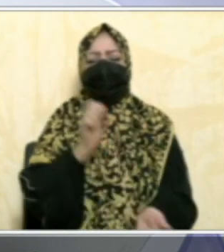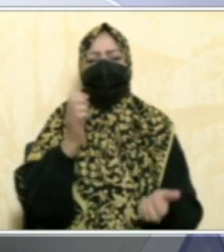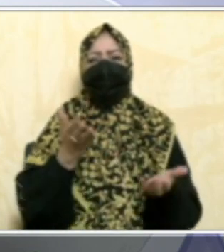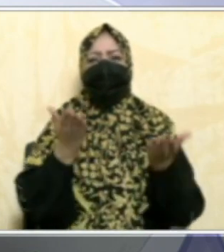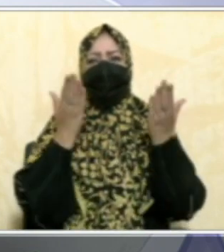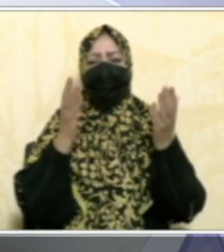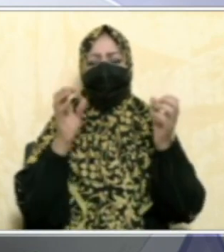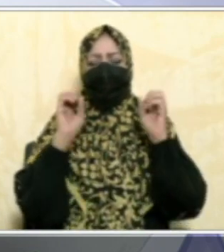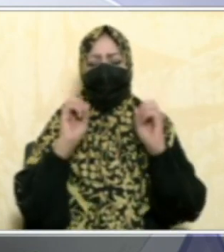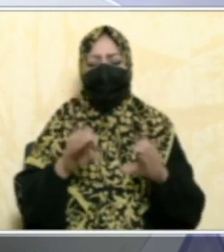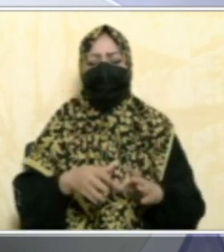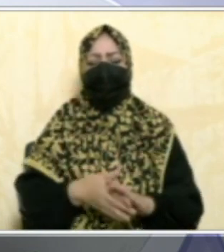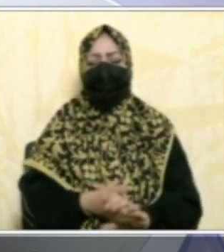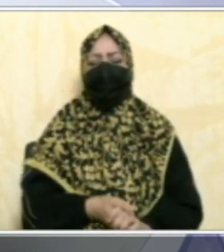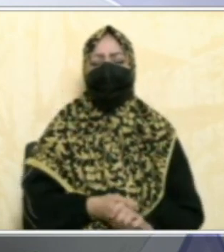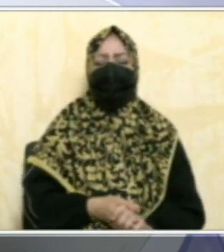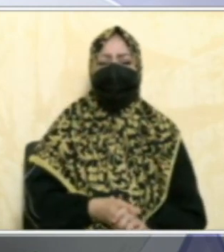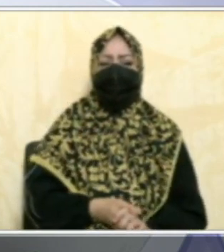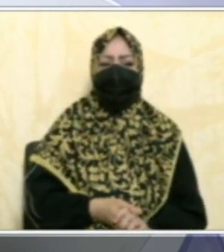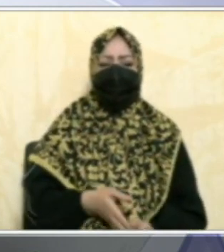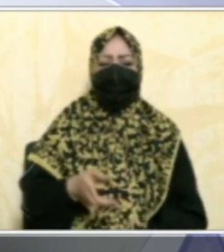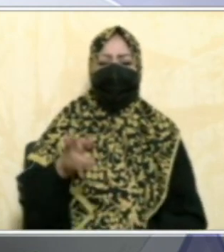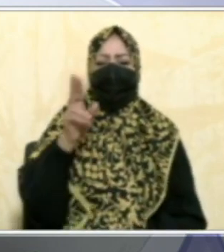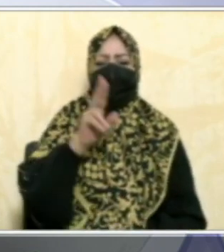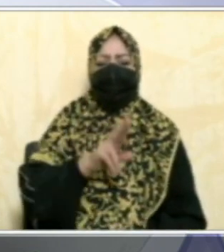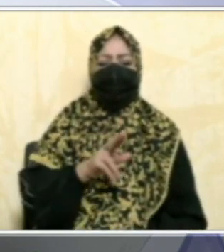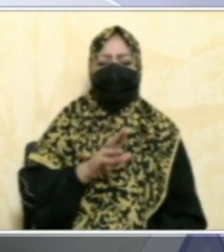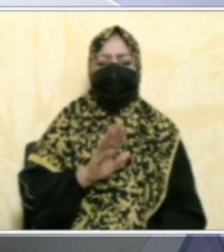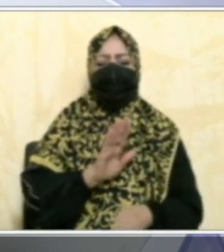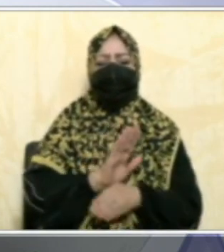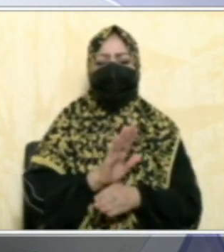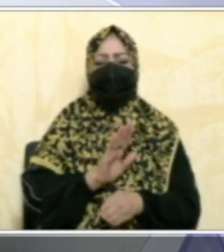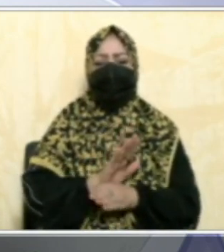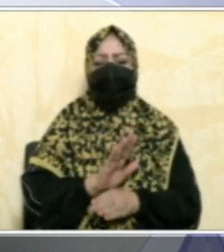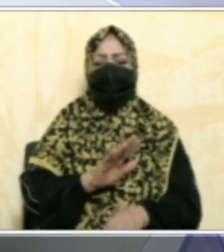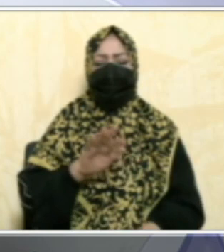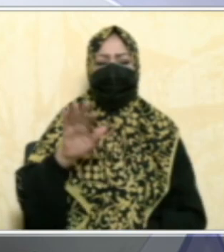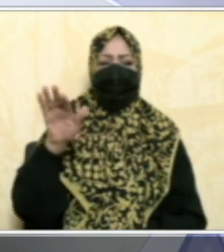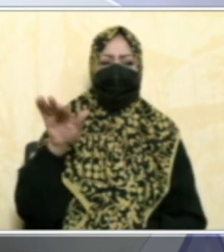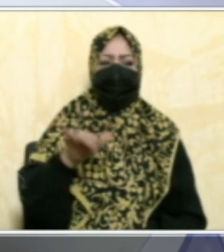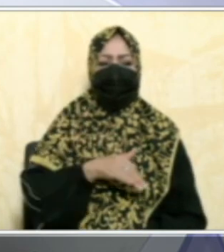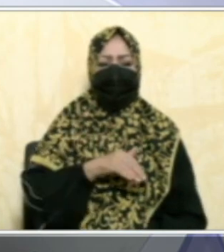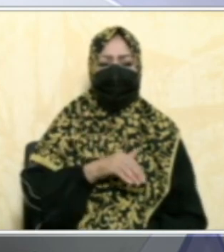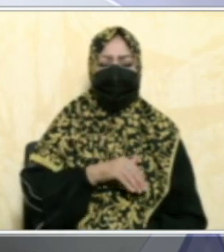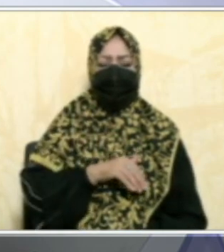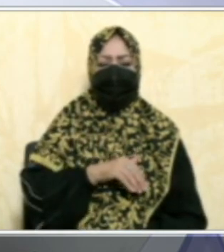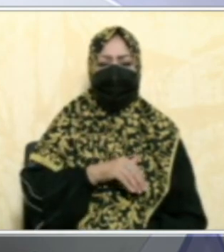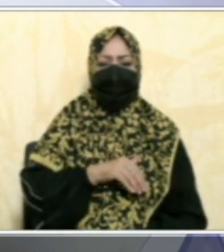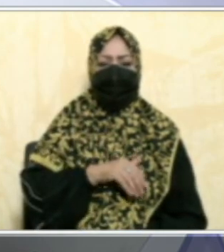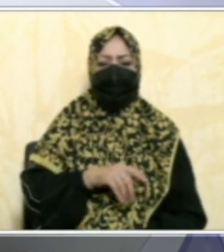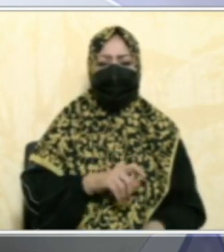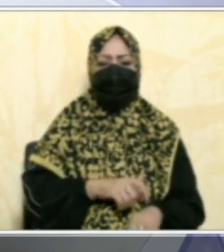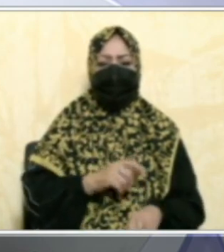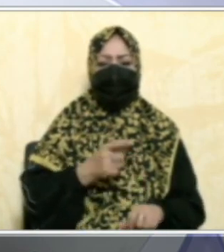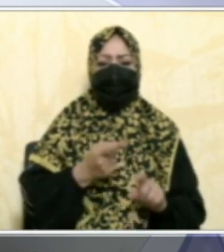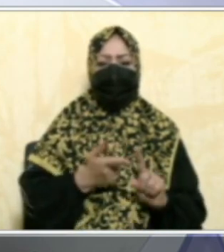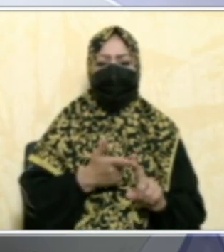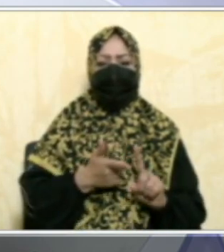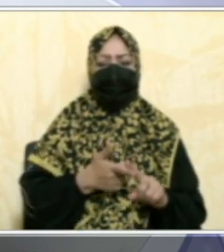تو في العصر يا شيخ، أنا جيت للفترة حضرت الركعة الثانية لولا فاتتني.